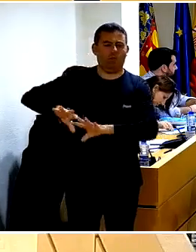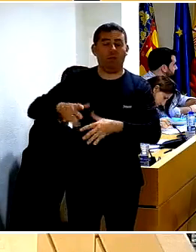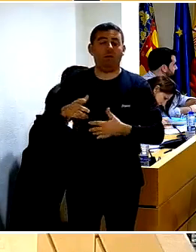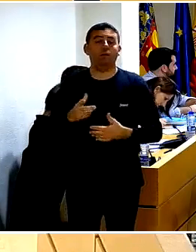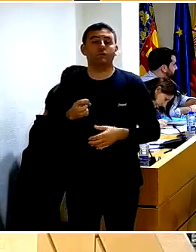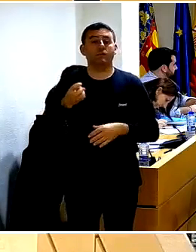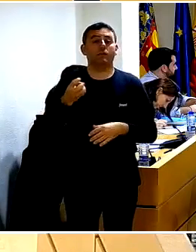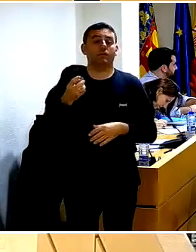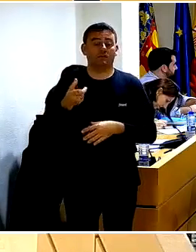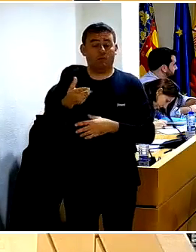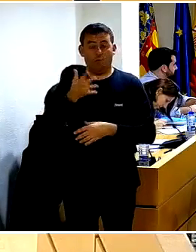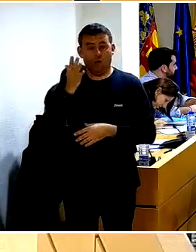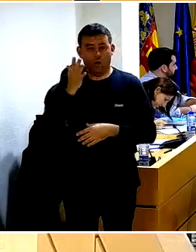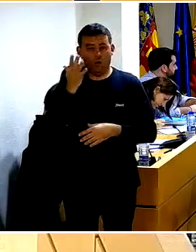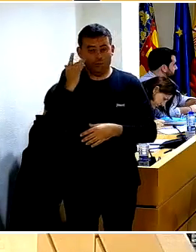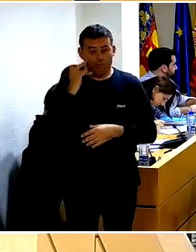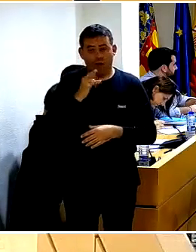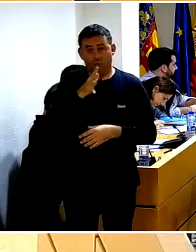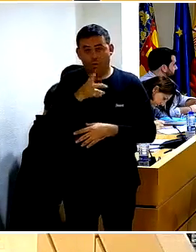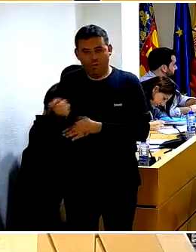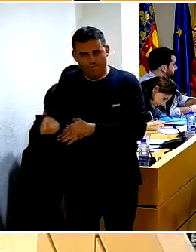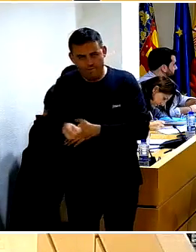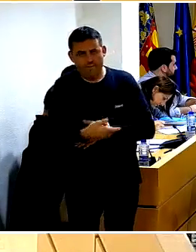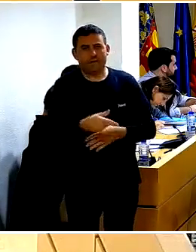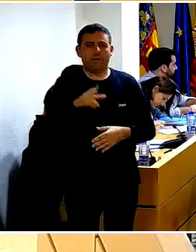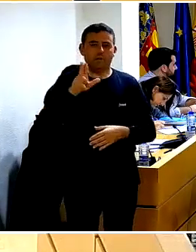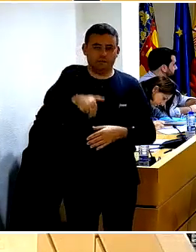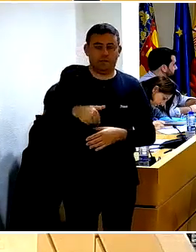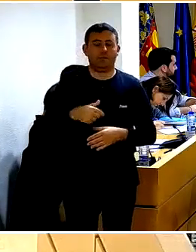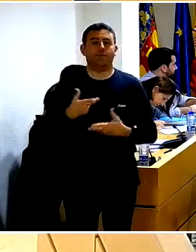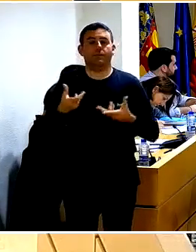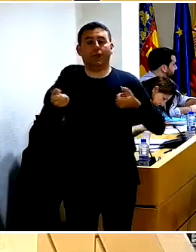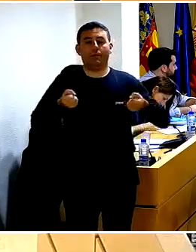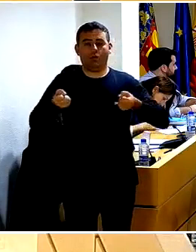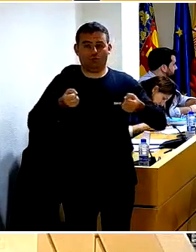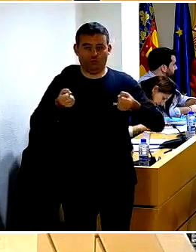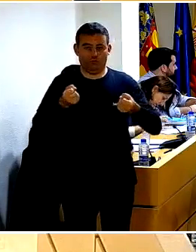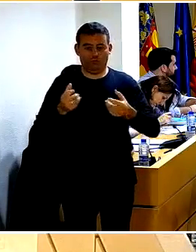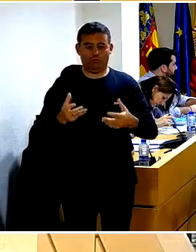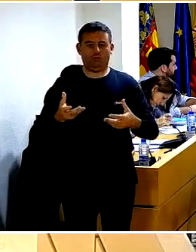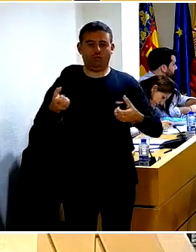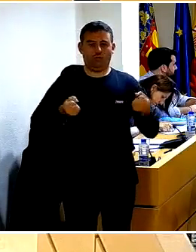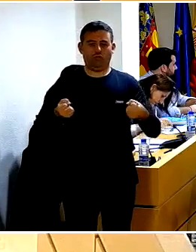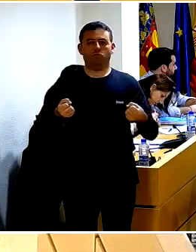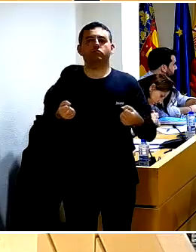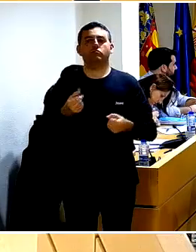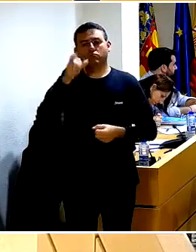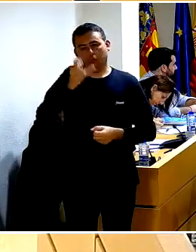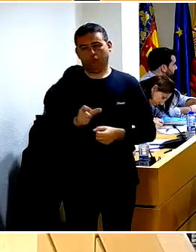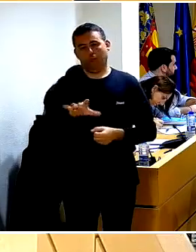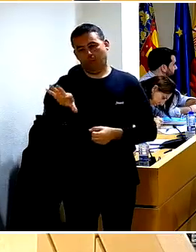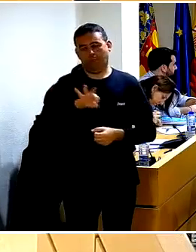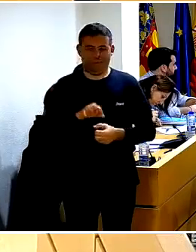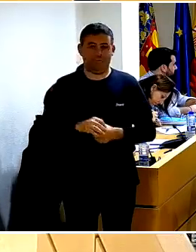de rec, així també com l'ampliació d'una persona conductora de camions. En total, un augment de 9 persones que amplien